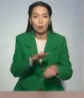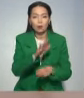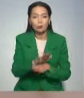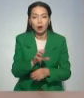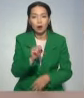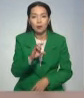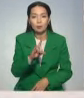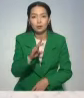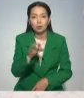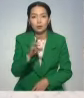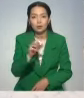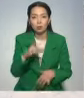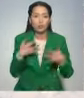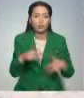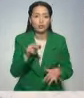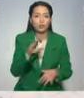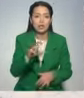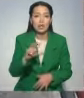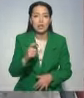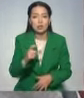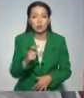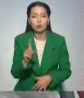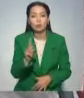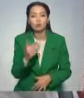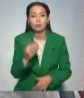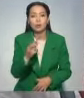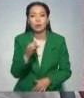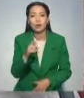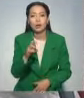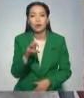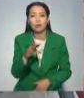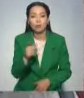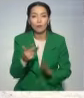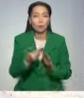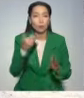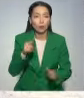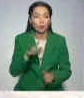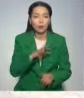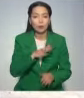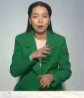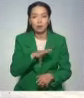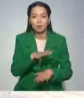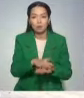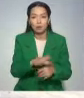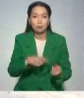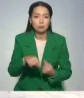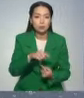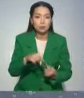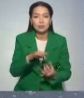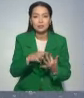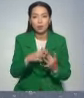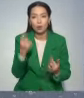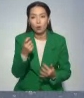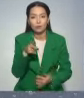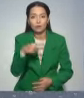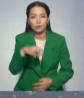Уволили за ЧС в Экибастузе что касается байханова в прошлом он банкир имел бизнес связанный с сельским хозяйством в 2020 году